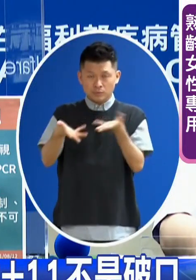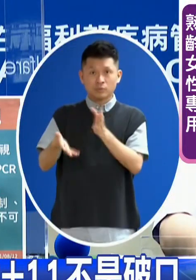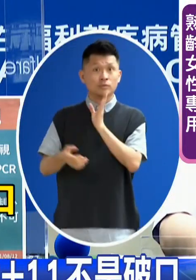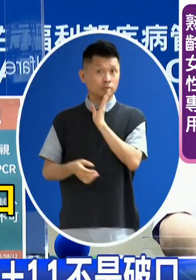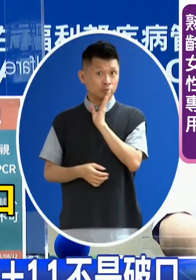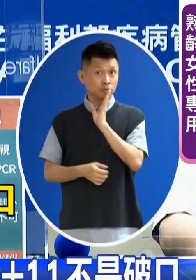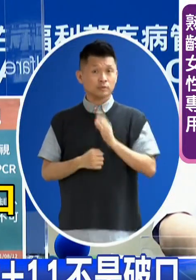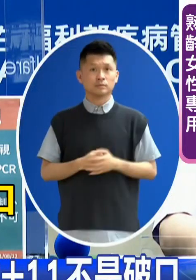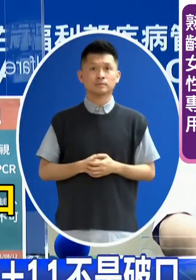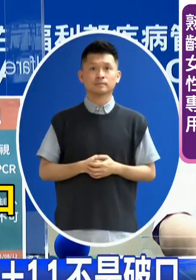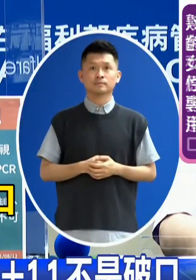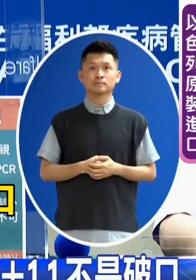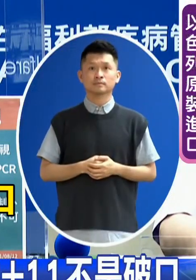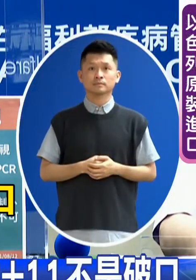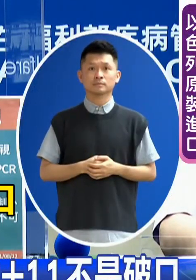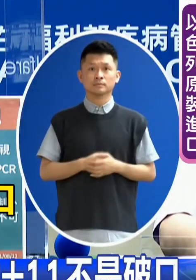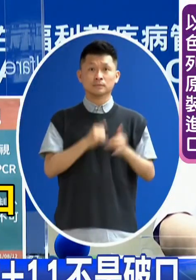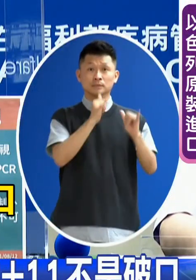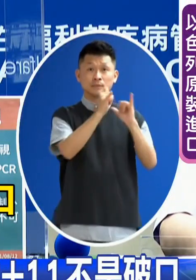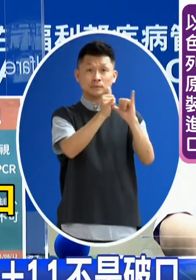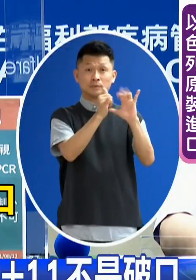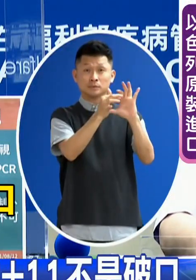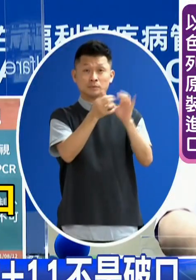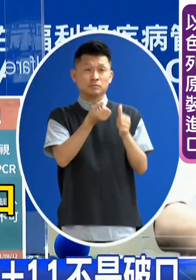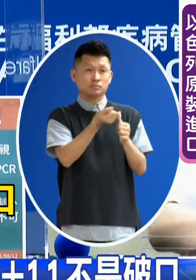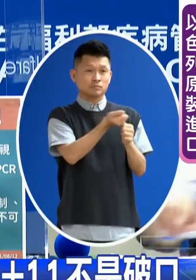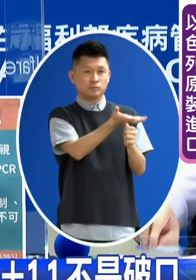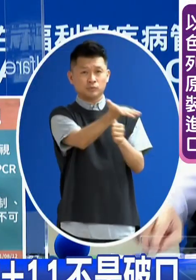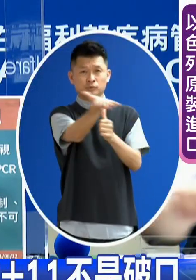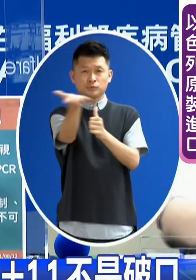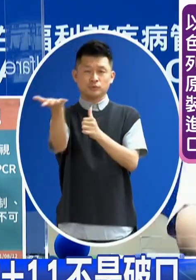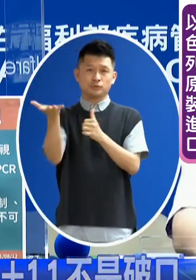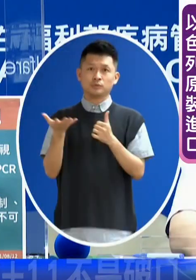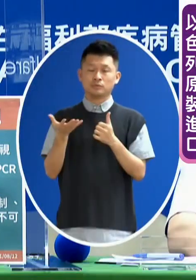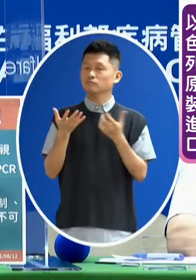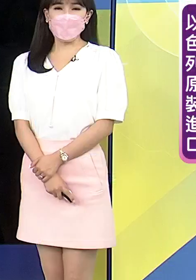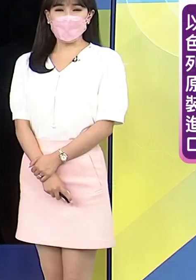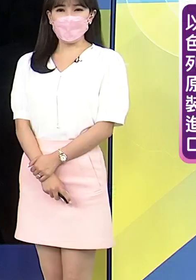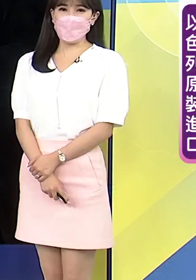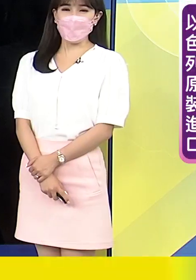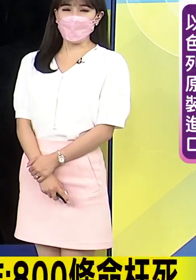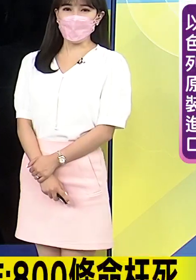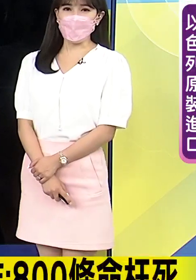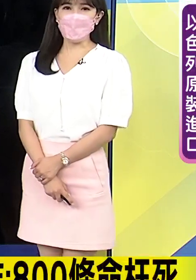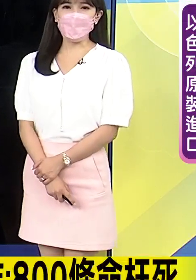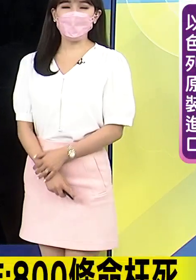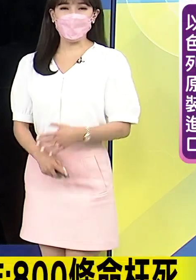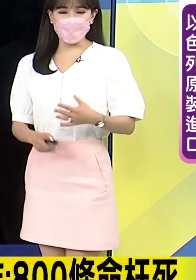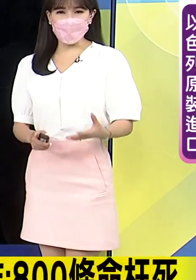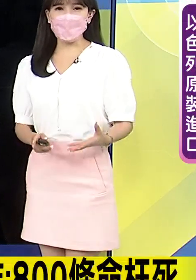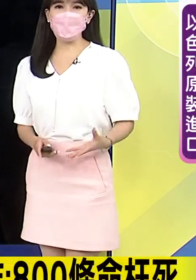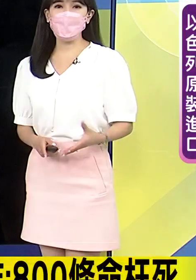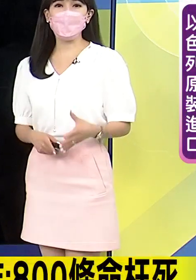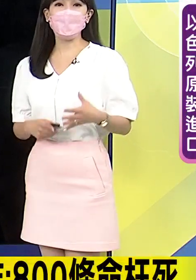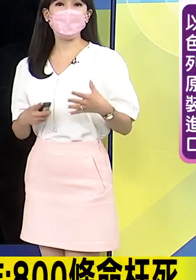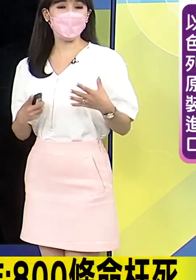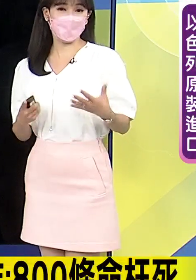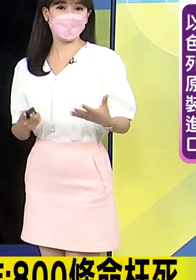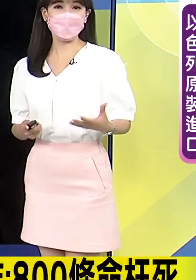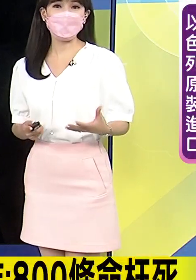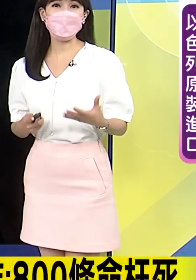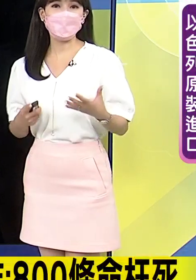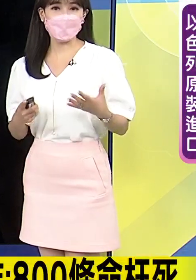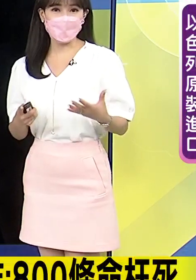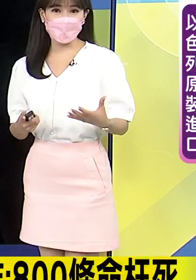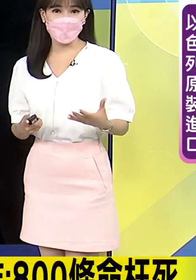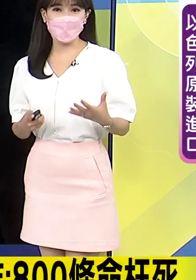件，并不算是一个社会的破口，我要再澄清一下。 好，刚刚指挥官陈时中就有澄清说，我要再澄